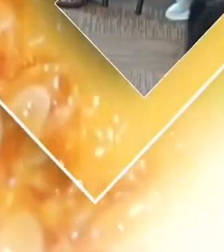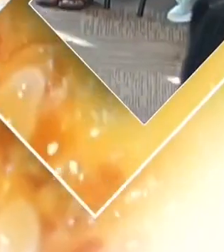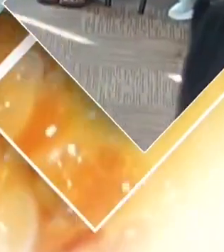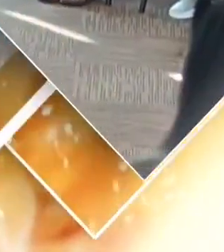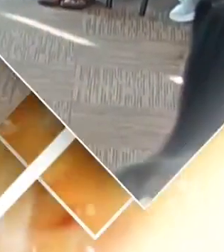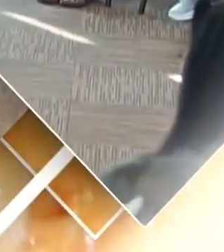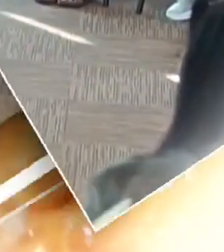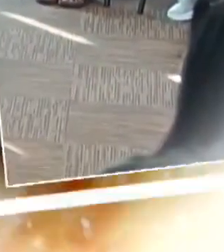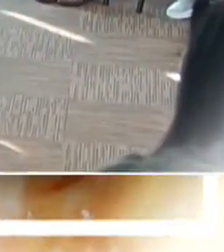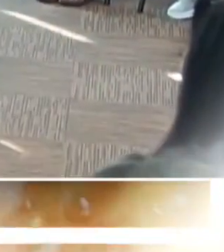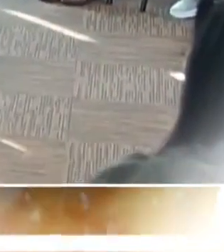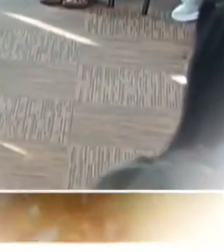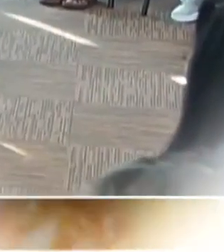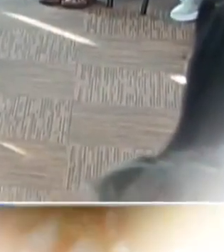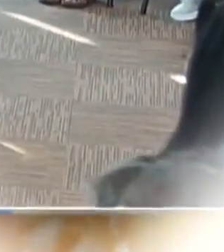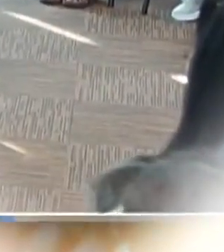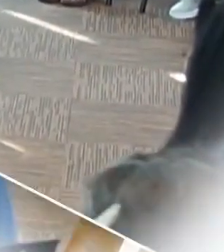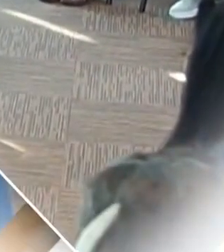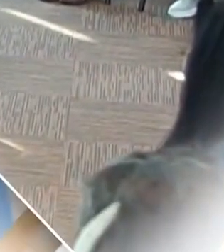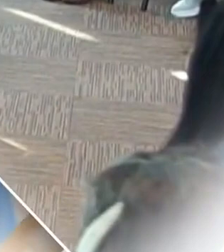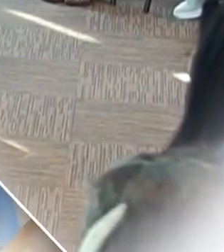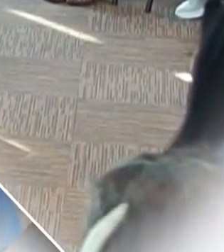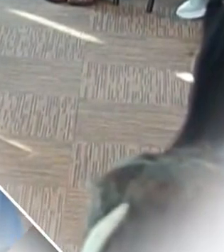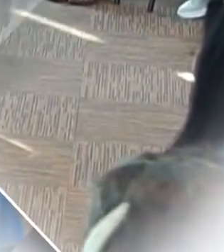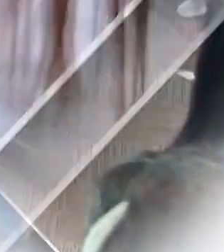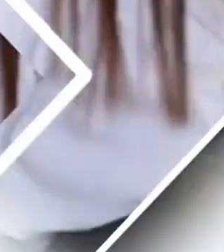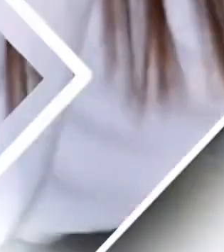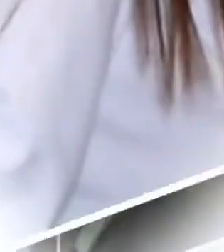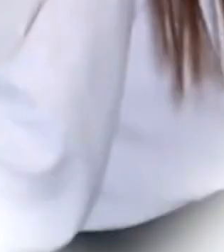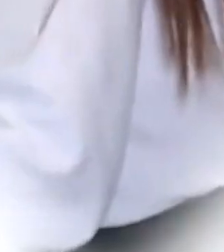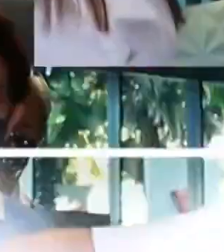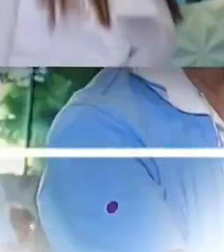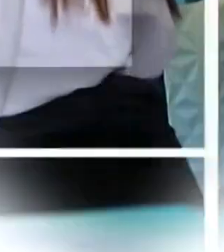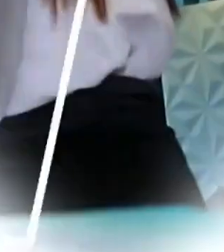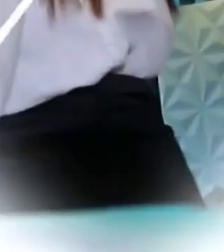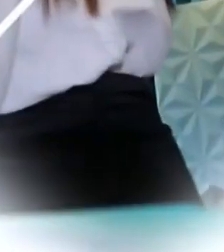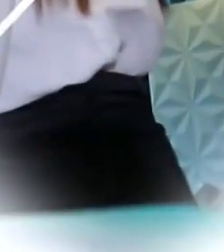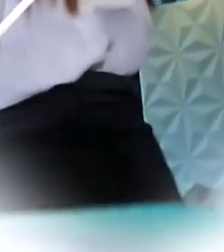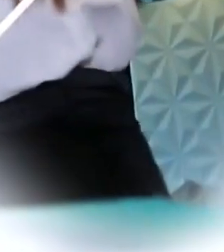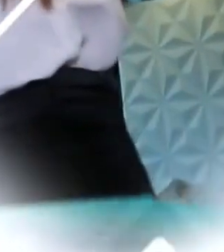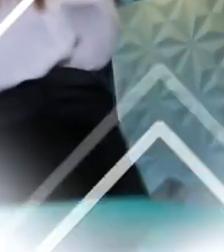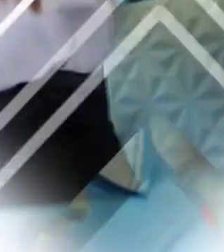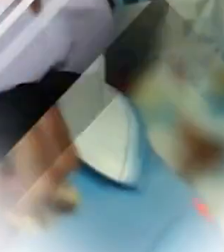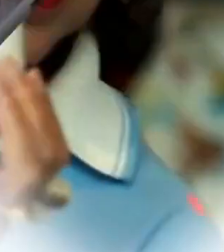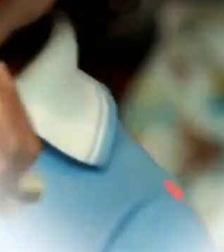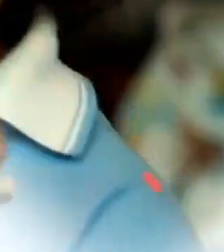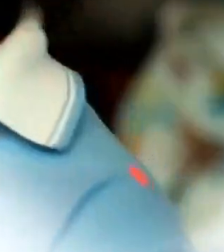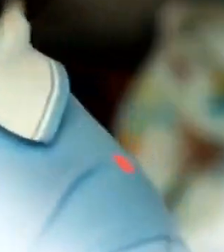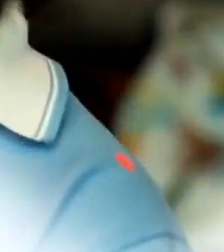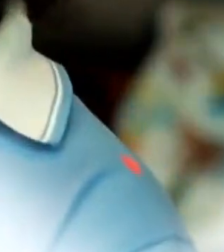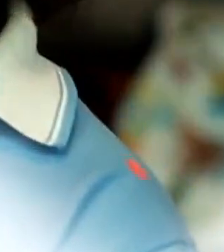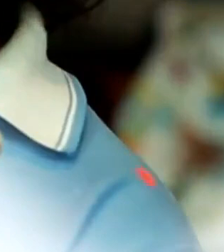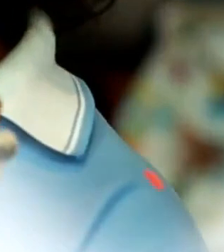ขอดูเท่าจะได้สู้โรคให้เขาใจทำใจสดใสก็เป็น